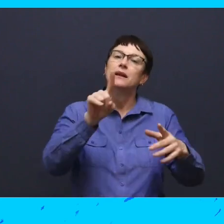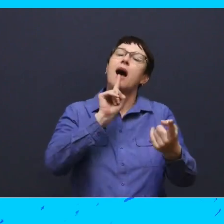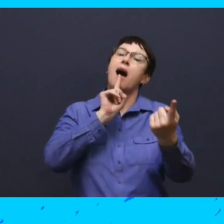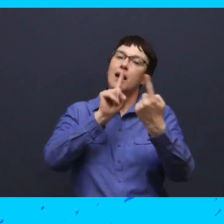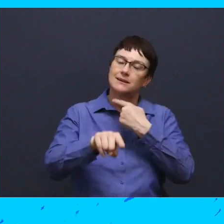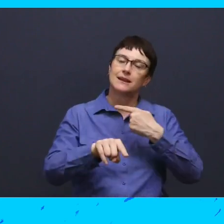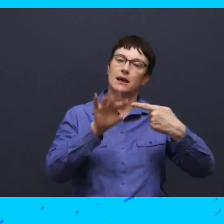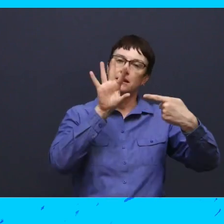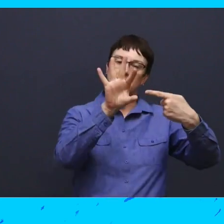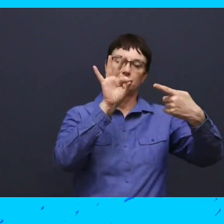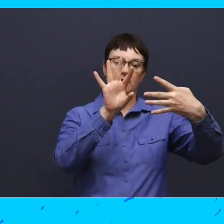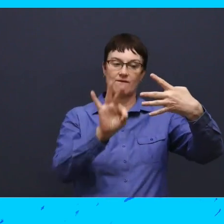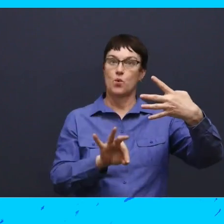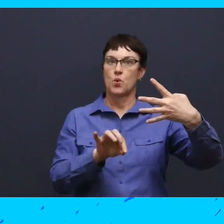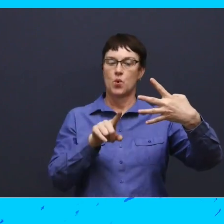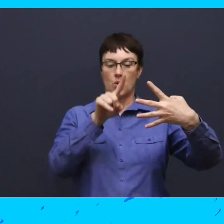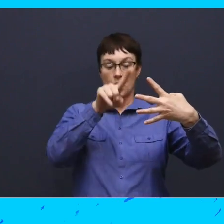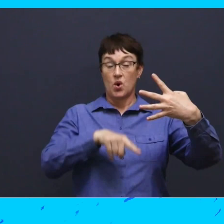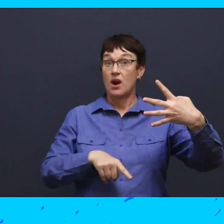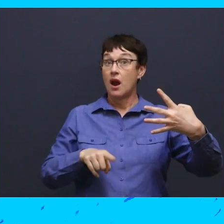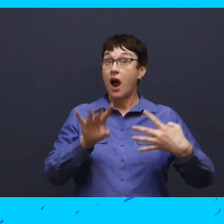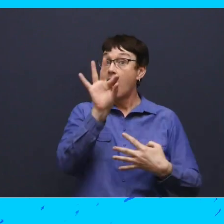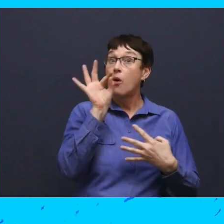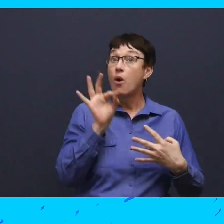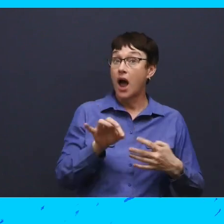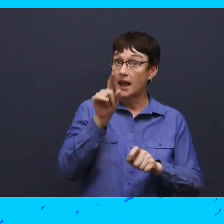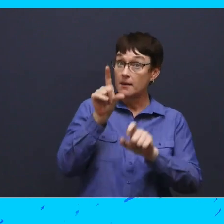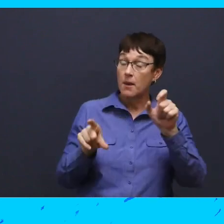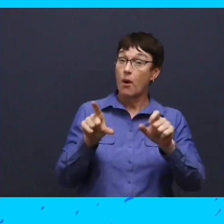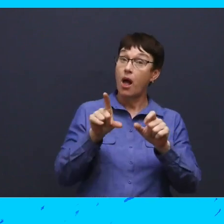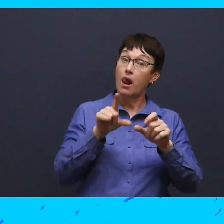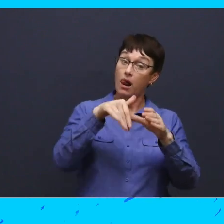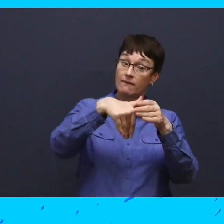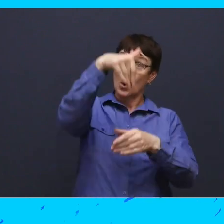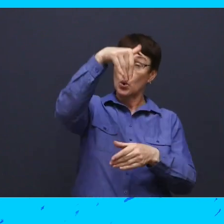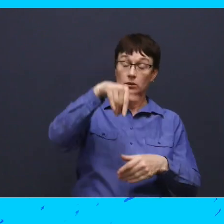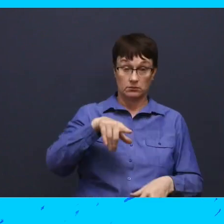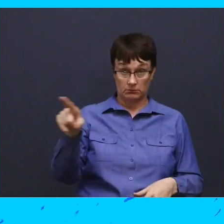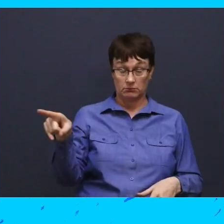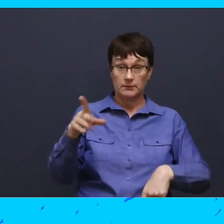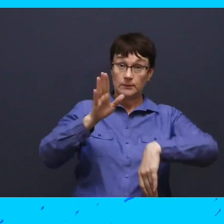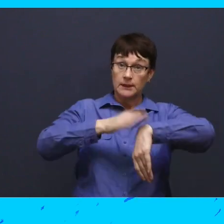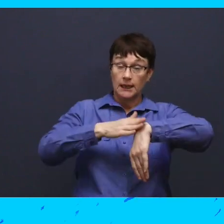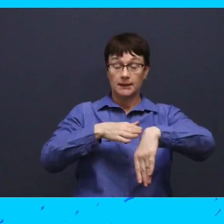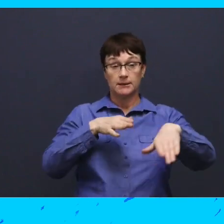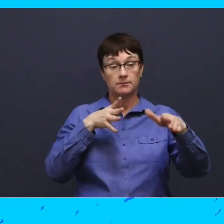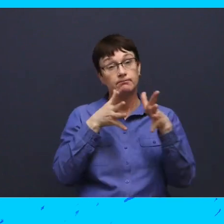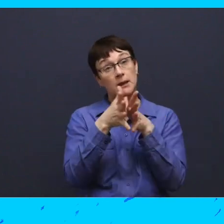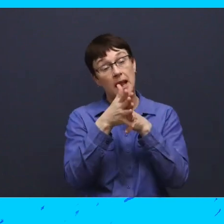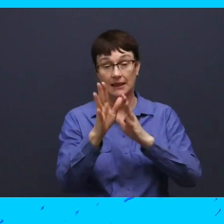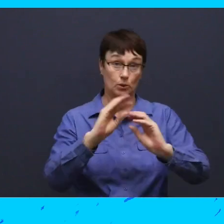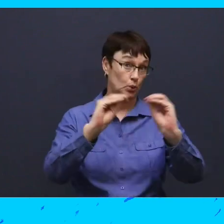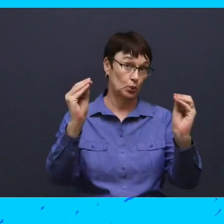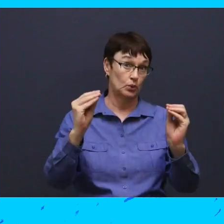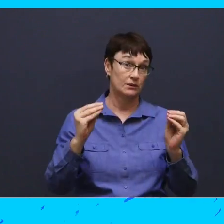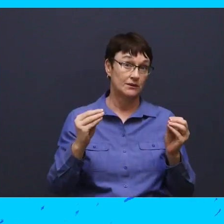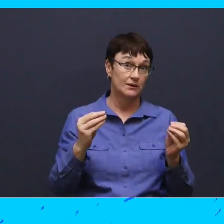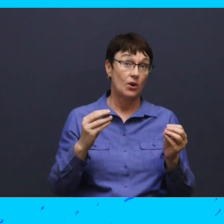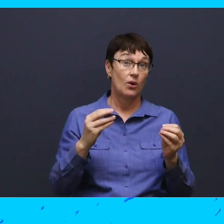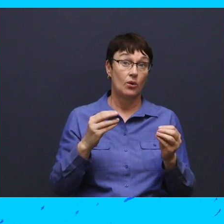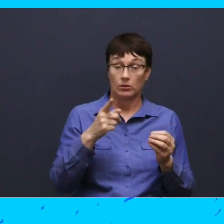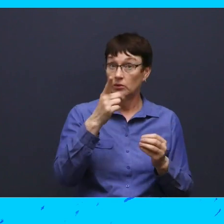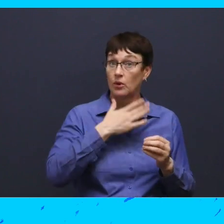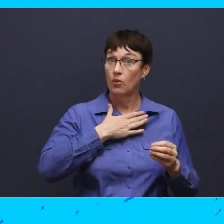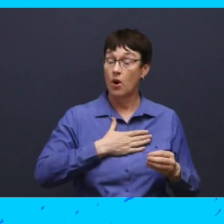les participants n'ont pas expliqué, ils ont juste répondu. Alors, allons-y, vous voulez que je vous répète les